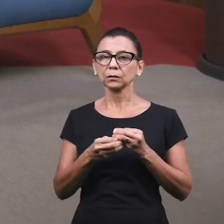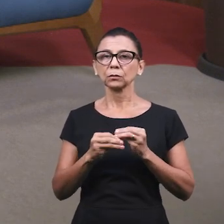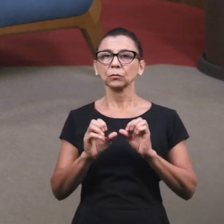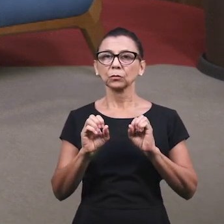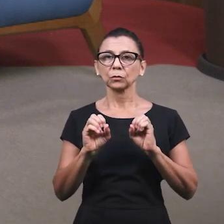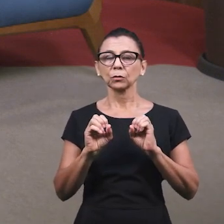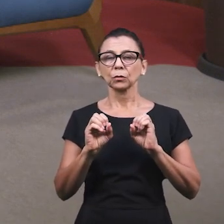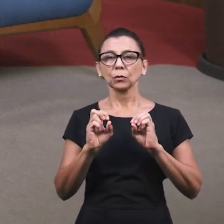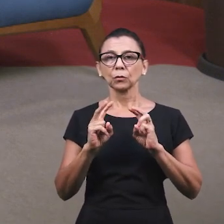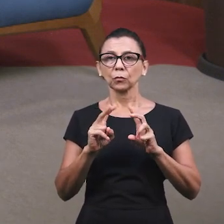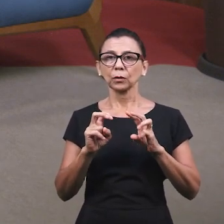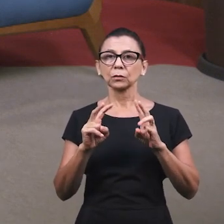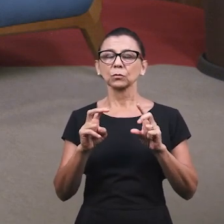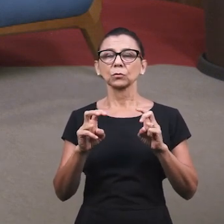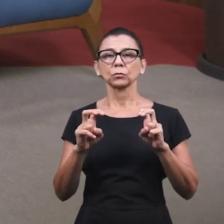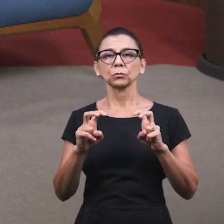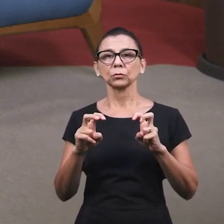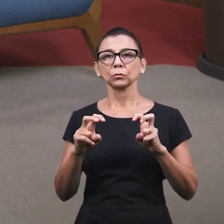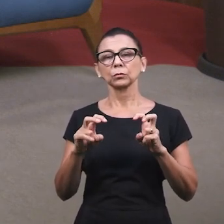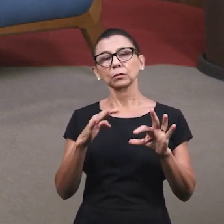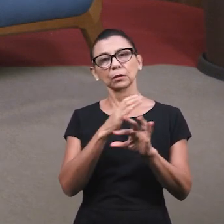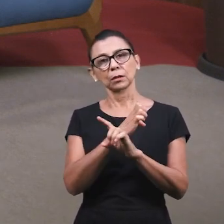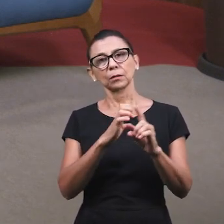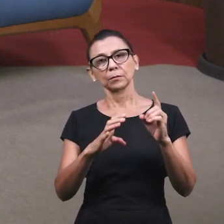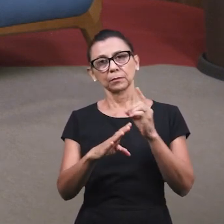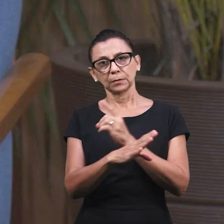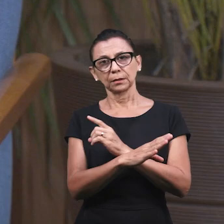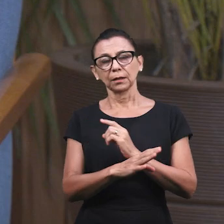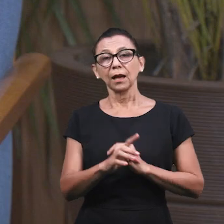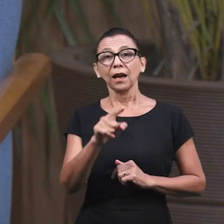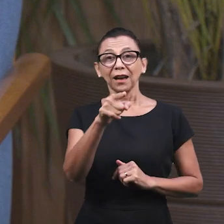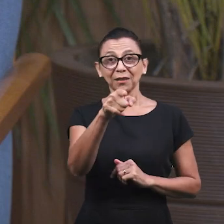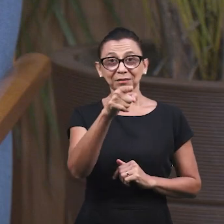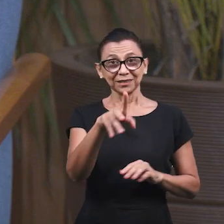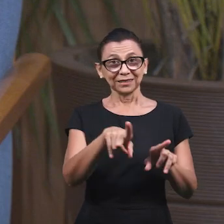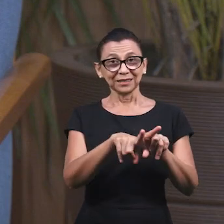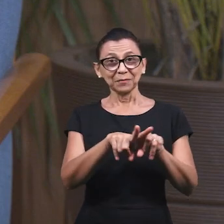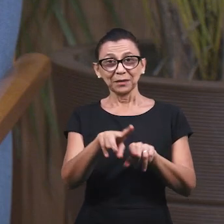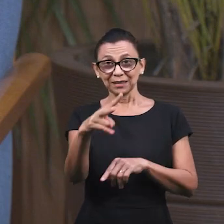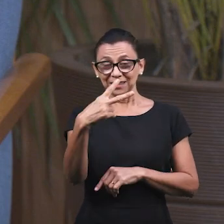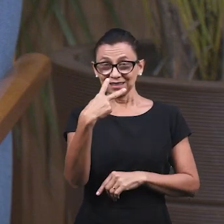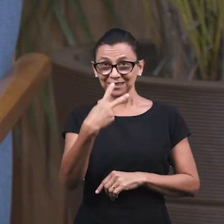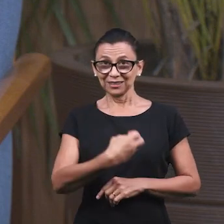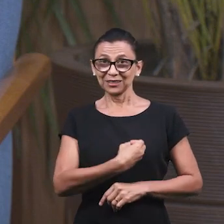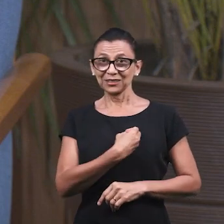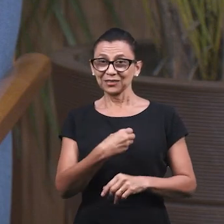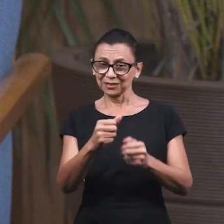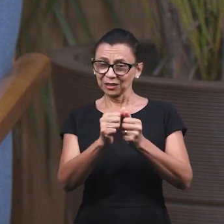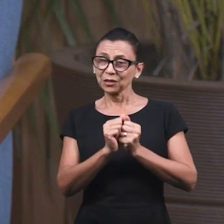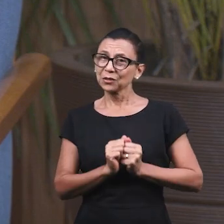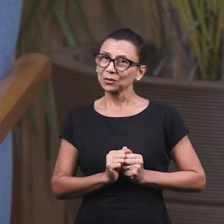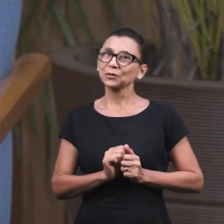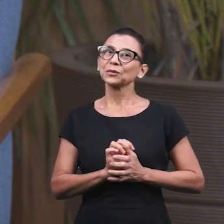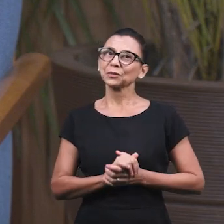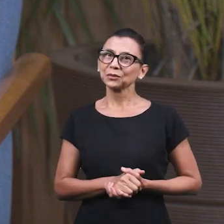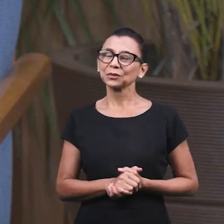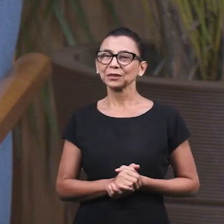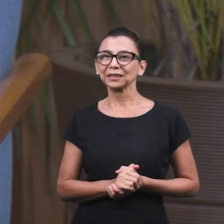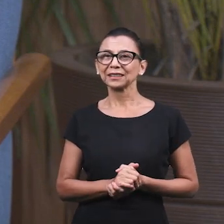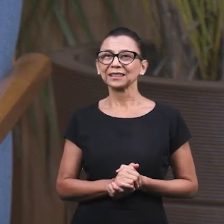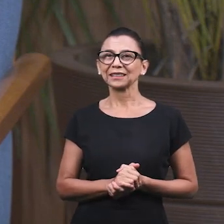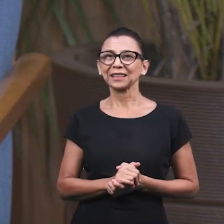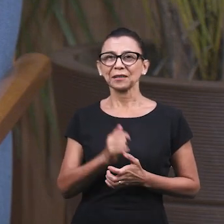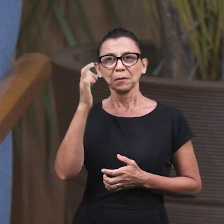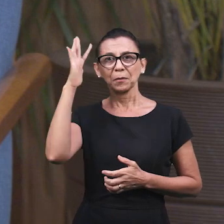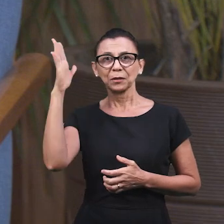publique dominicale de cette semaine. C'est une bénédiction. Et vous qui êtes à la maison, vous participez avec nous.